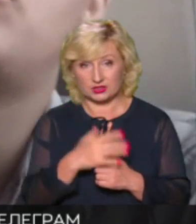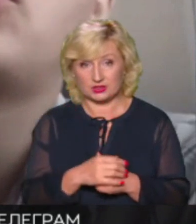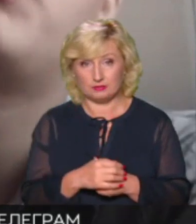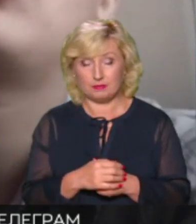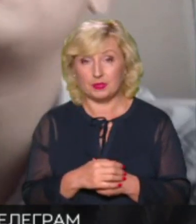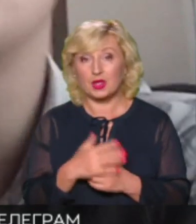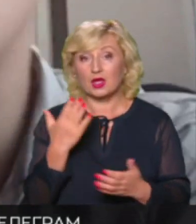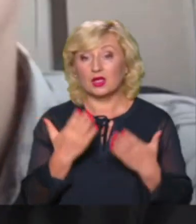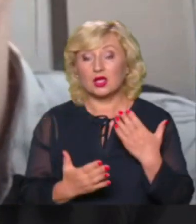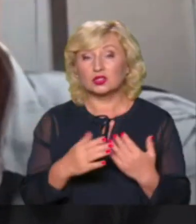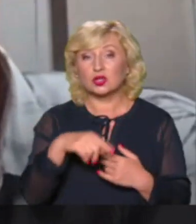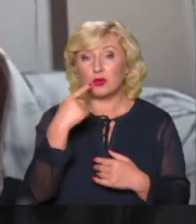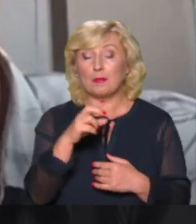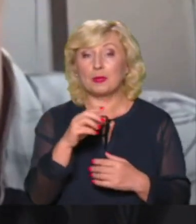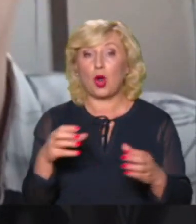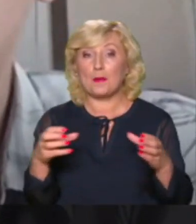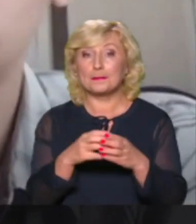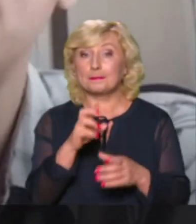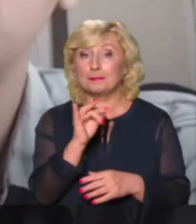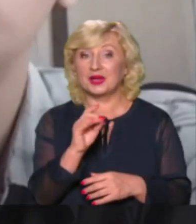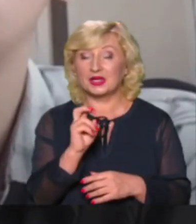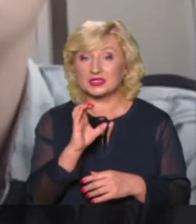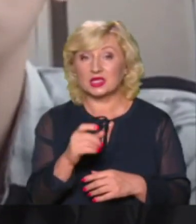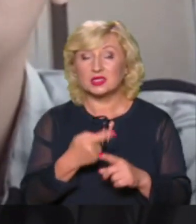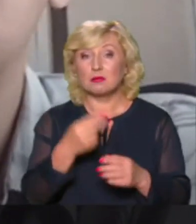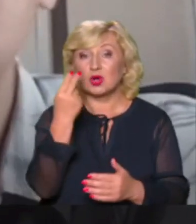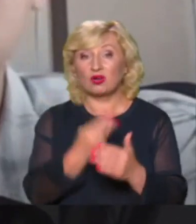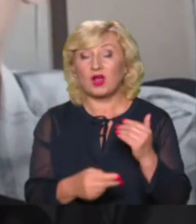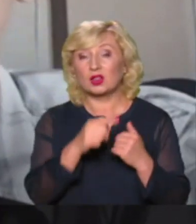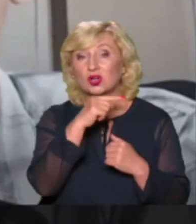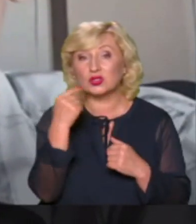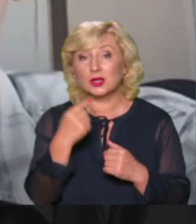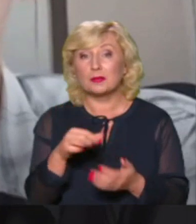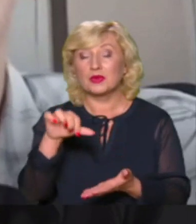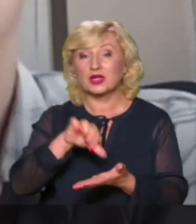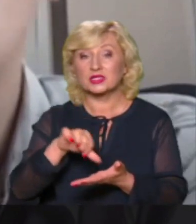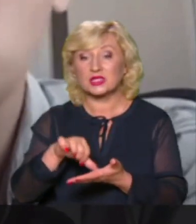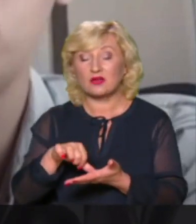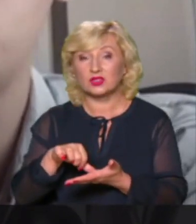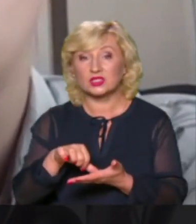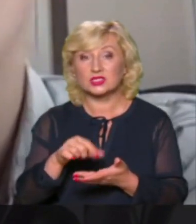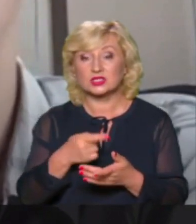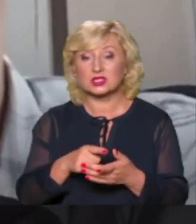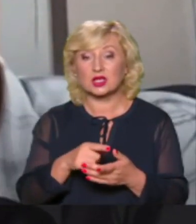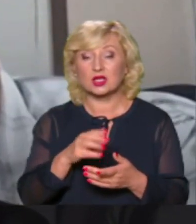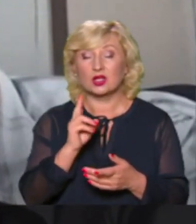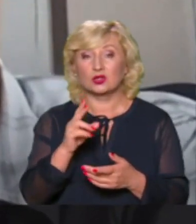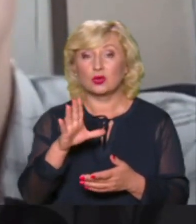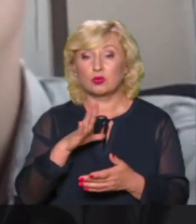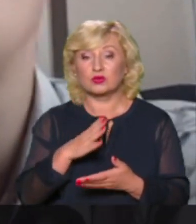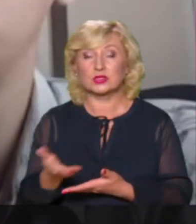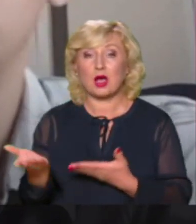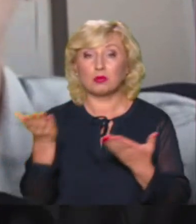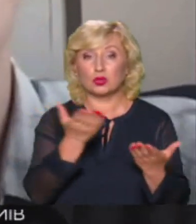Якщо ми говоримо про саме БРІКС, то це швидше провал Росії, бо рівень представництва, хто там є, цей сором, який був з запрошенням,